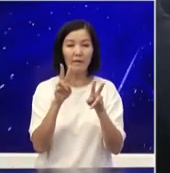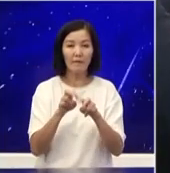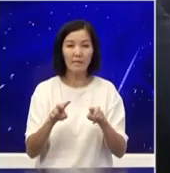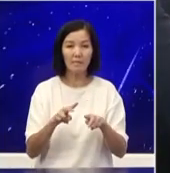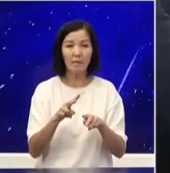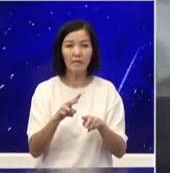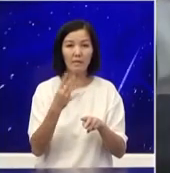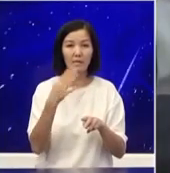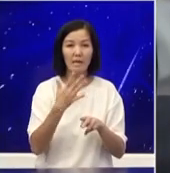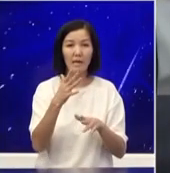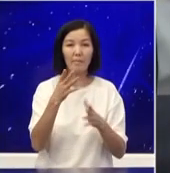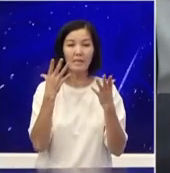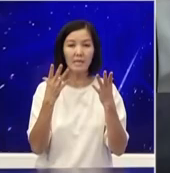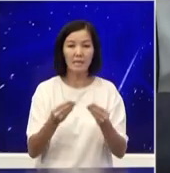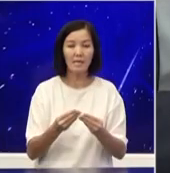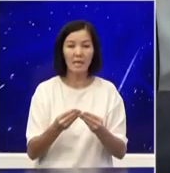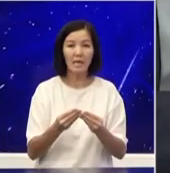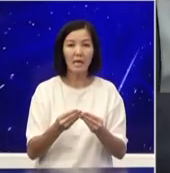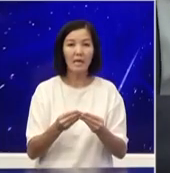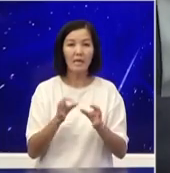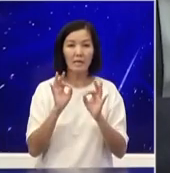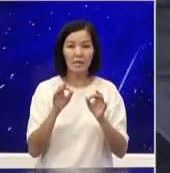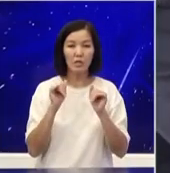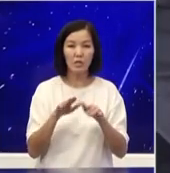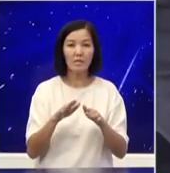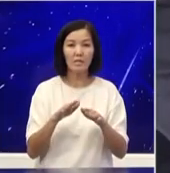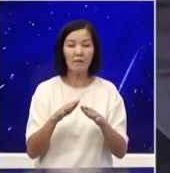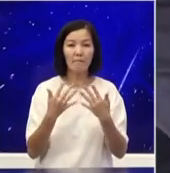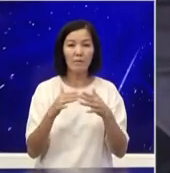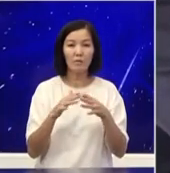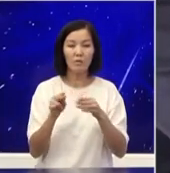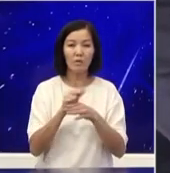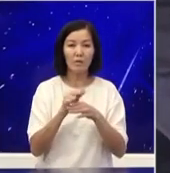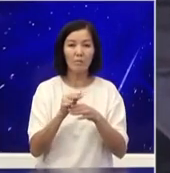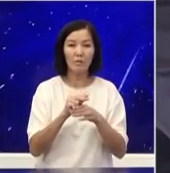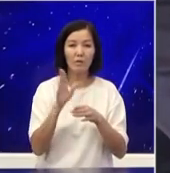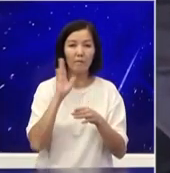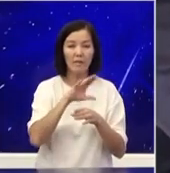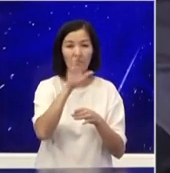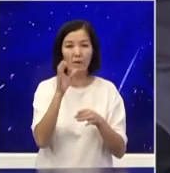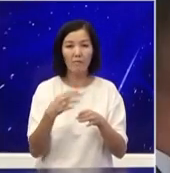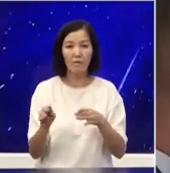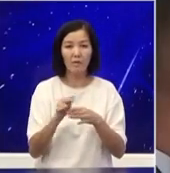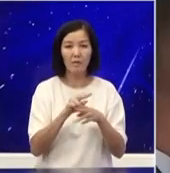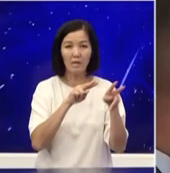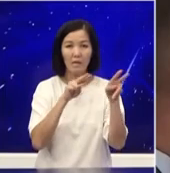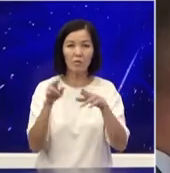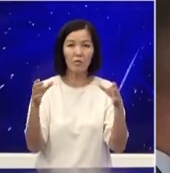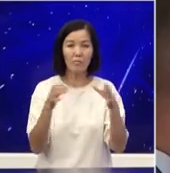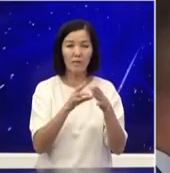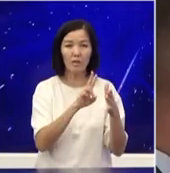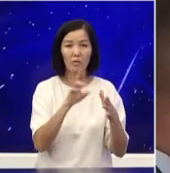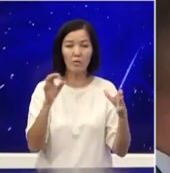в течение 45 дней. При положительном результате в поселке начнется ремонт водопроводных сетей. Отныне ситуация на контроле партийной